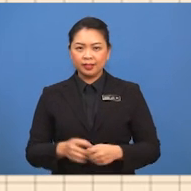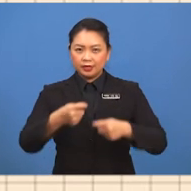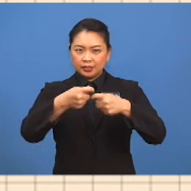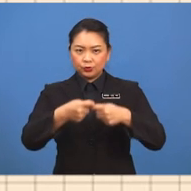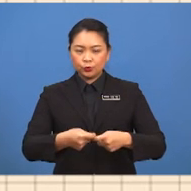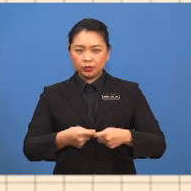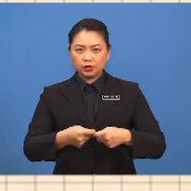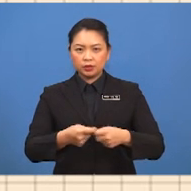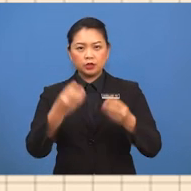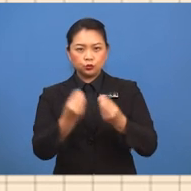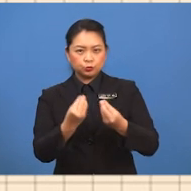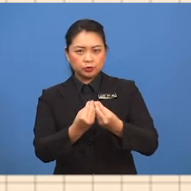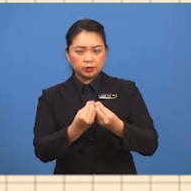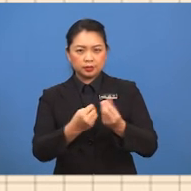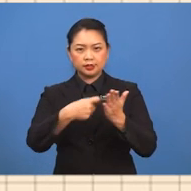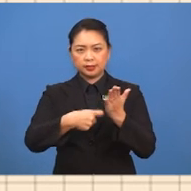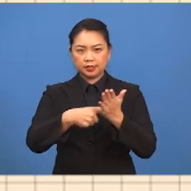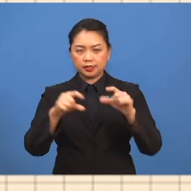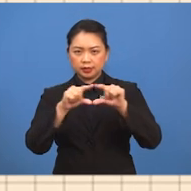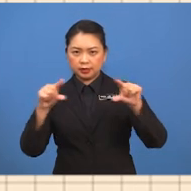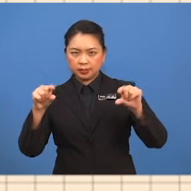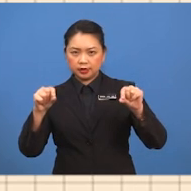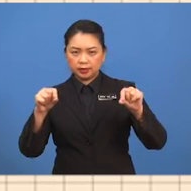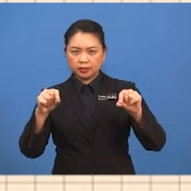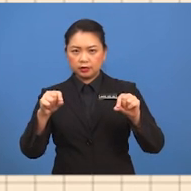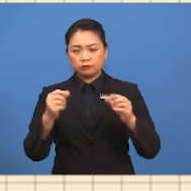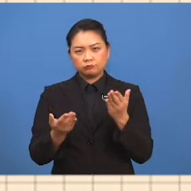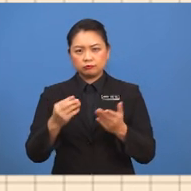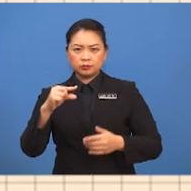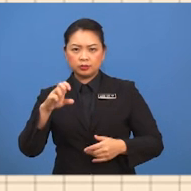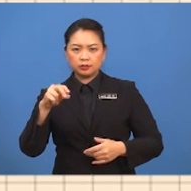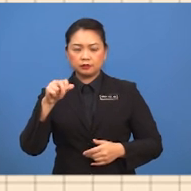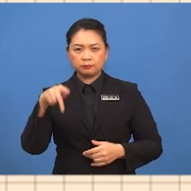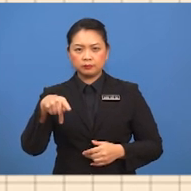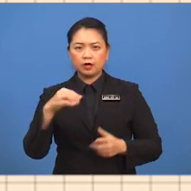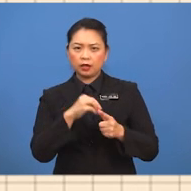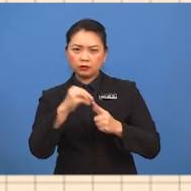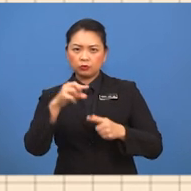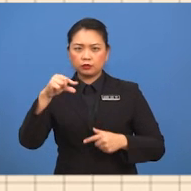tentukan bilangan nilai data sama ada genap atau ganjil.